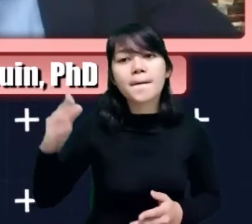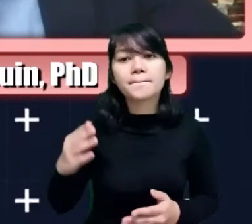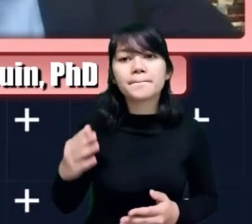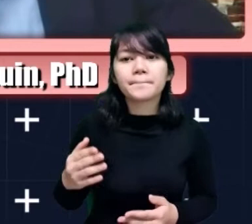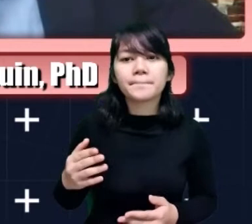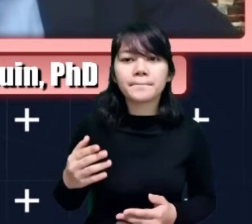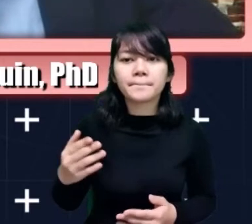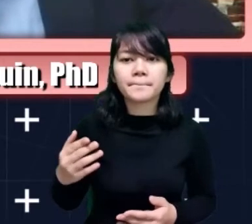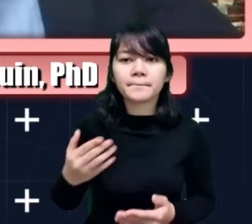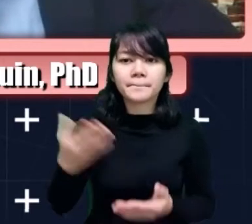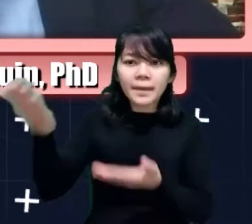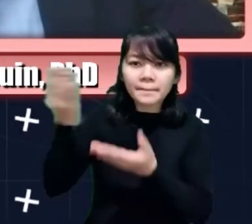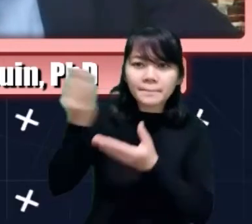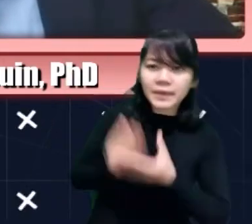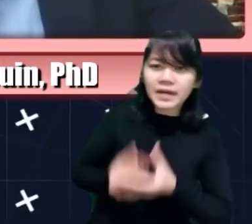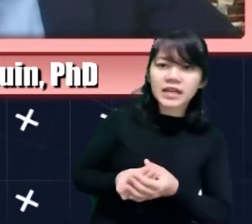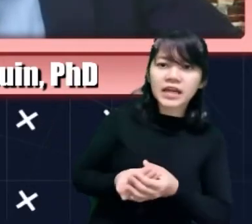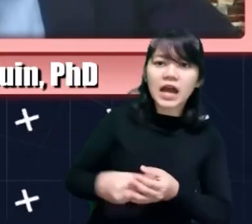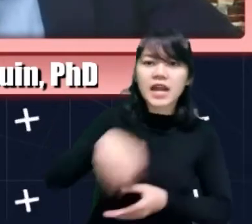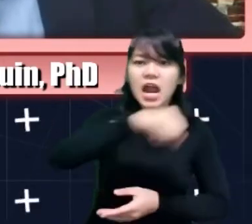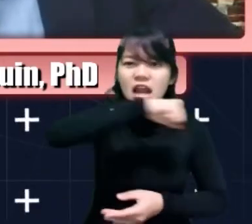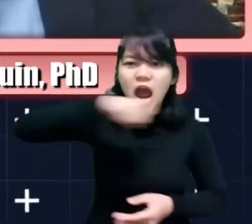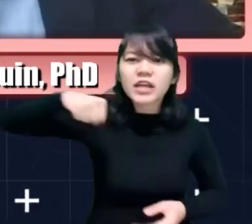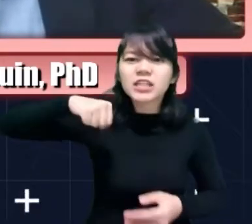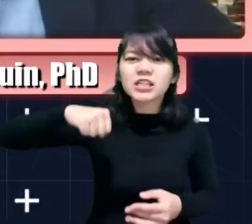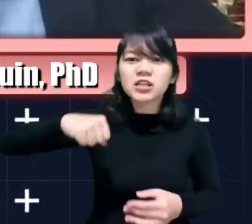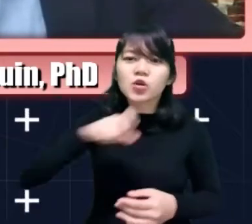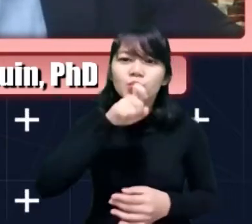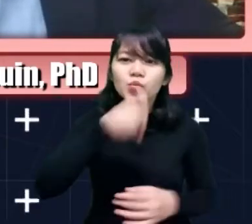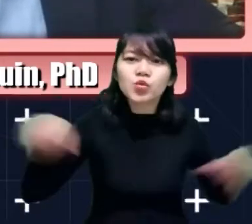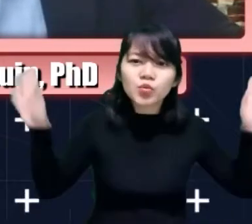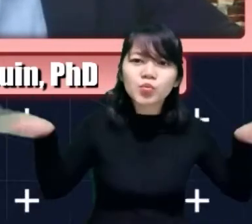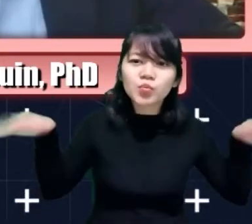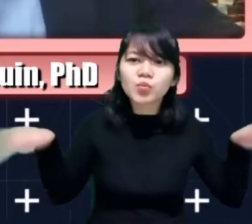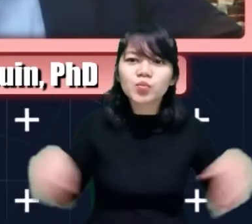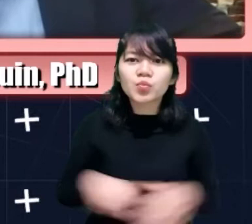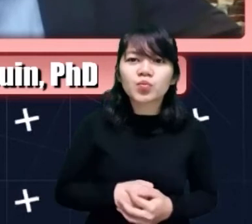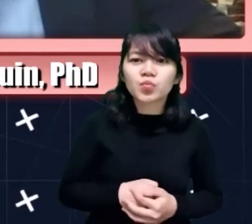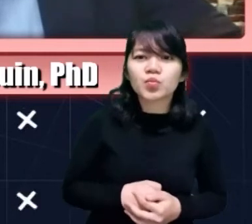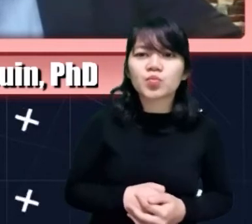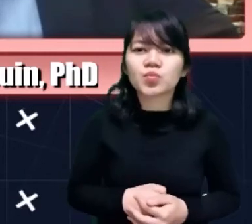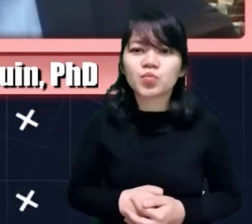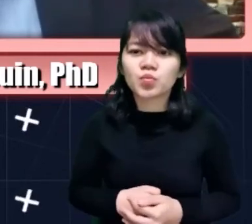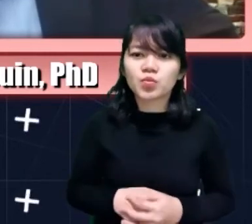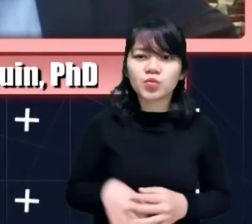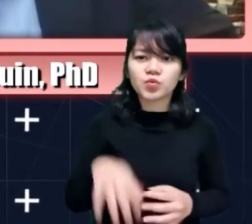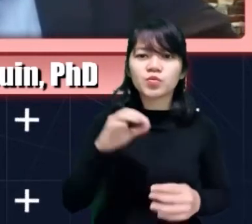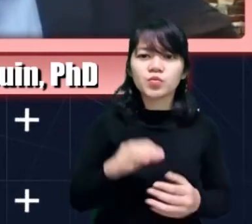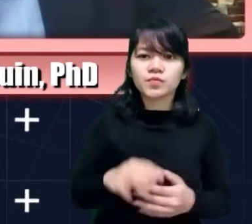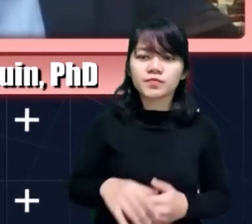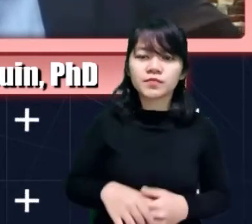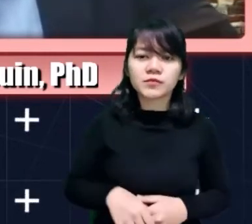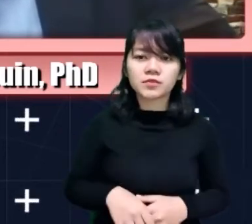yang begitu banyak. Tapi mereka apa namanya? Oh, tapi supaya balance, mereka bukan cuma ingat